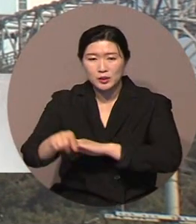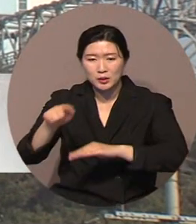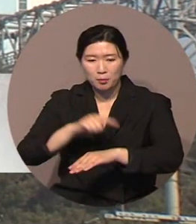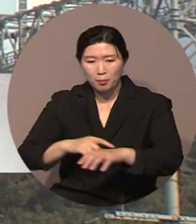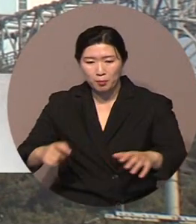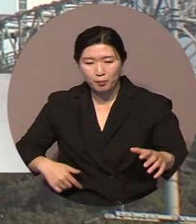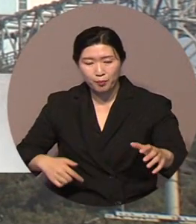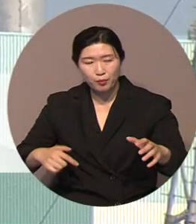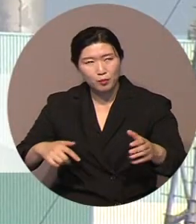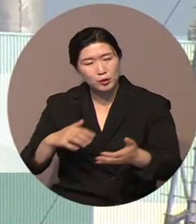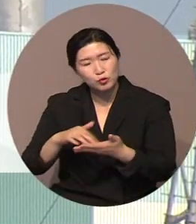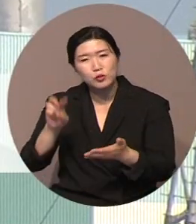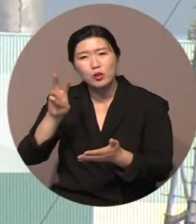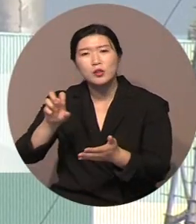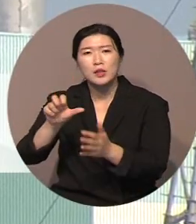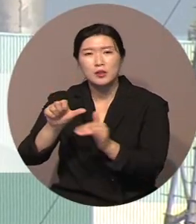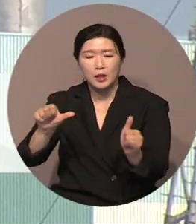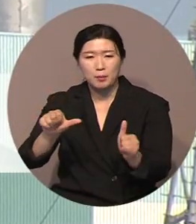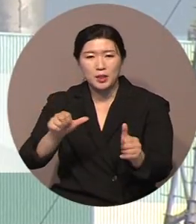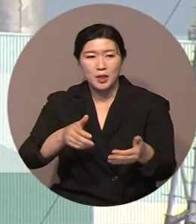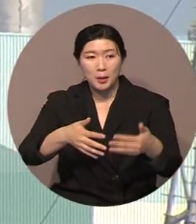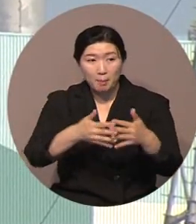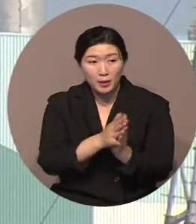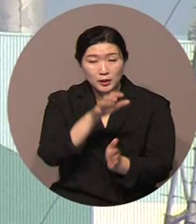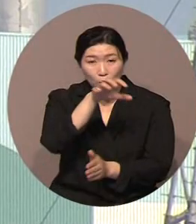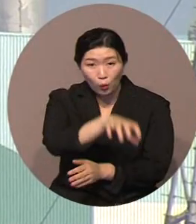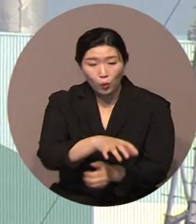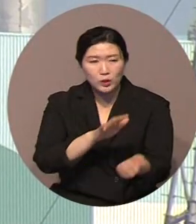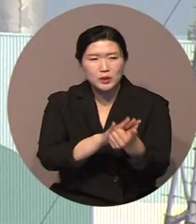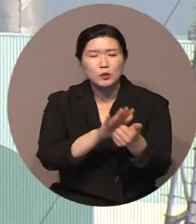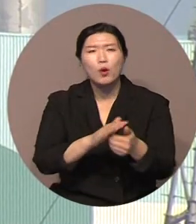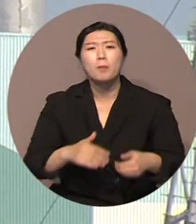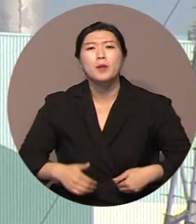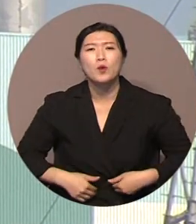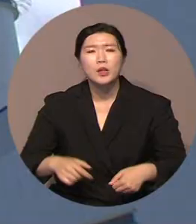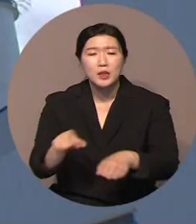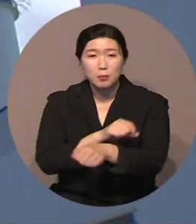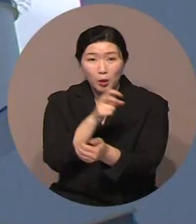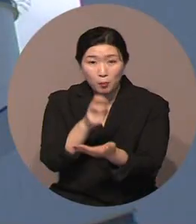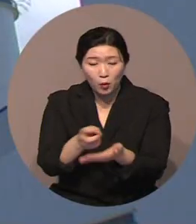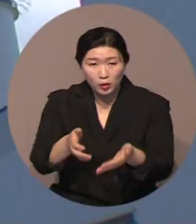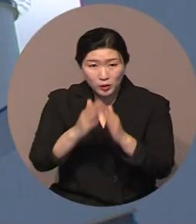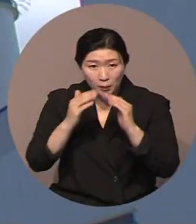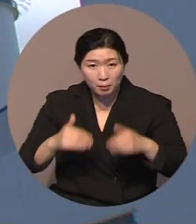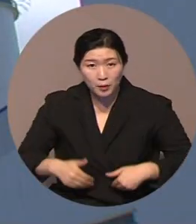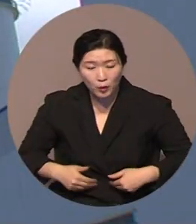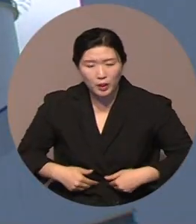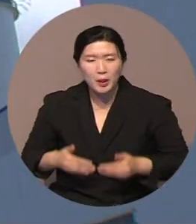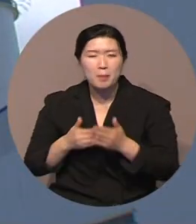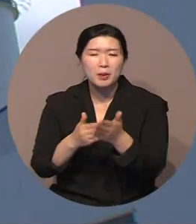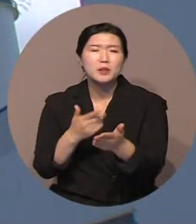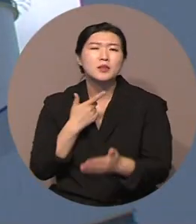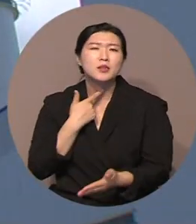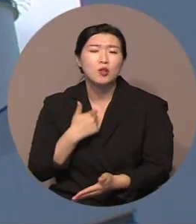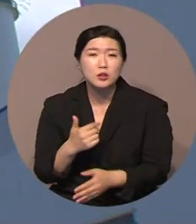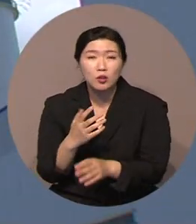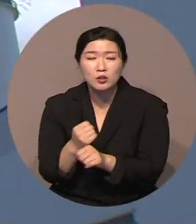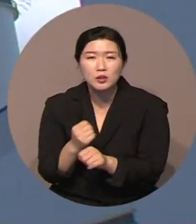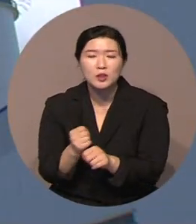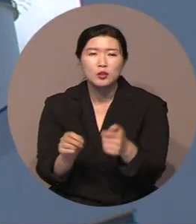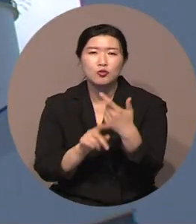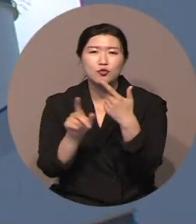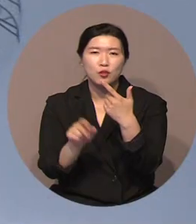35명은 석탄 화력발전소 폐제 지역에 대한 체계적인 지원과 대체산업 육성 등이 담긴 특별법